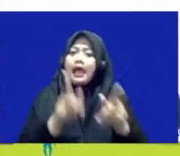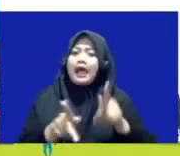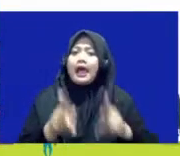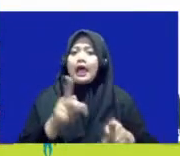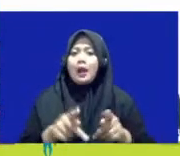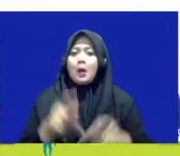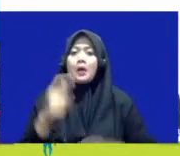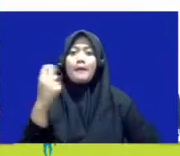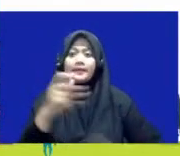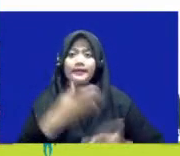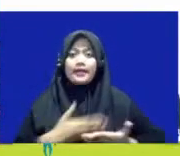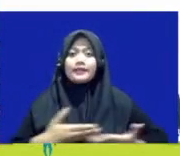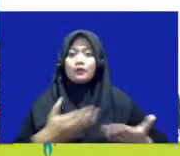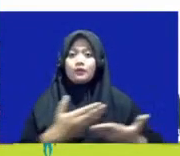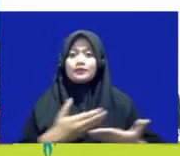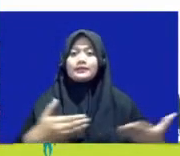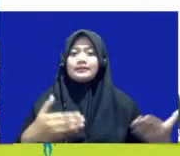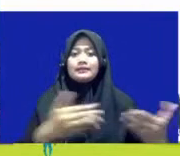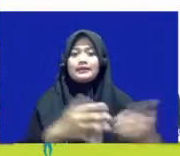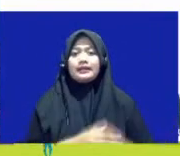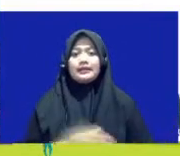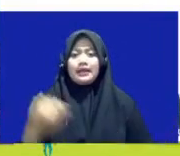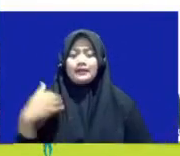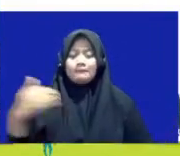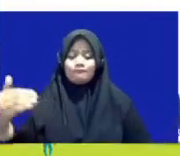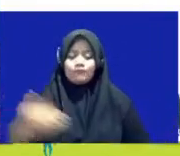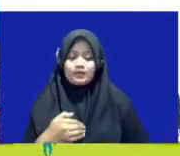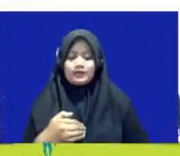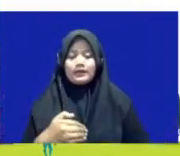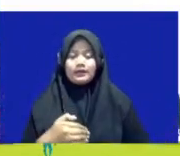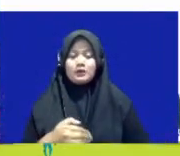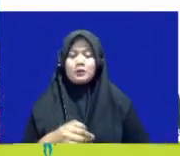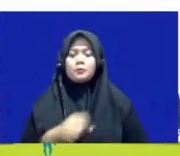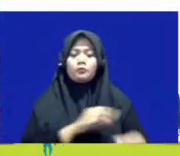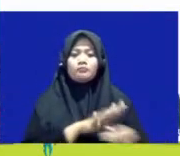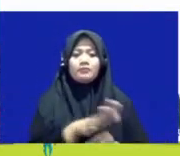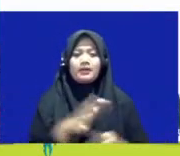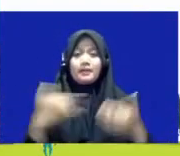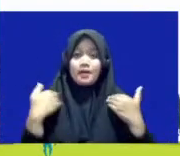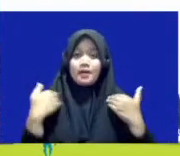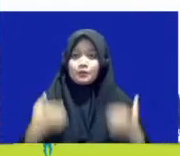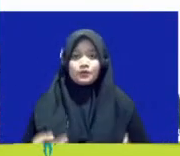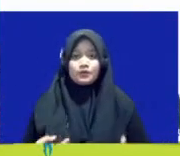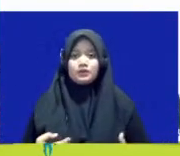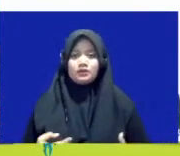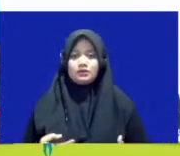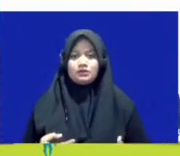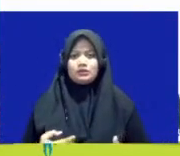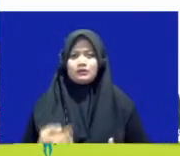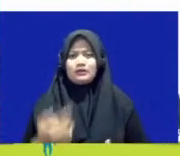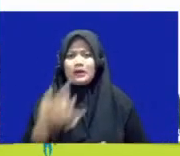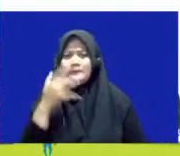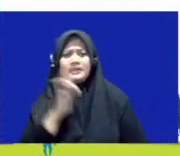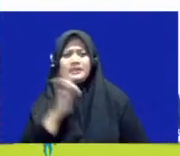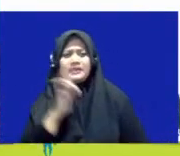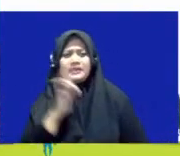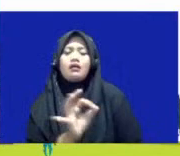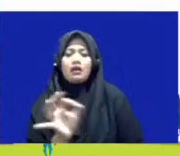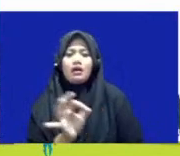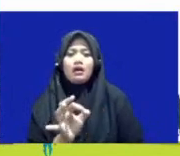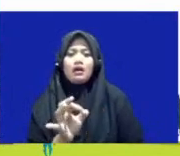Kementerian Sosial menghadirkan SDM-nya tidak main-main. Harus betul-betul SDM yang